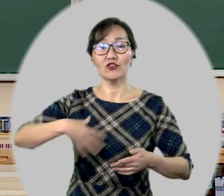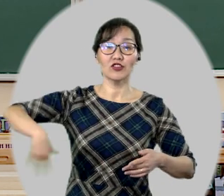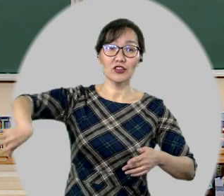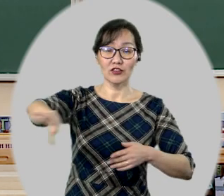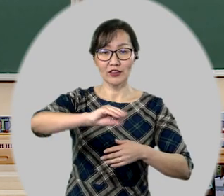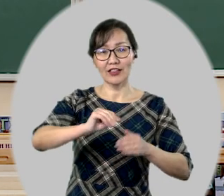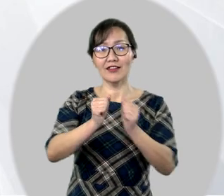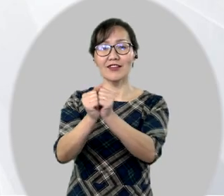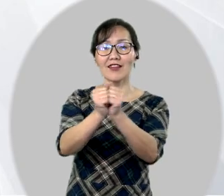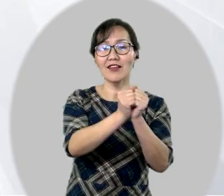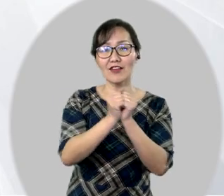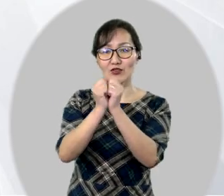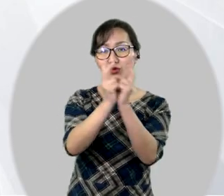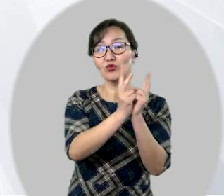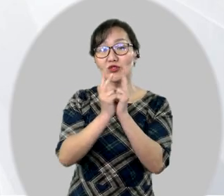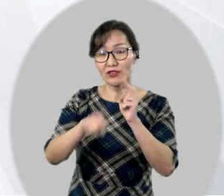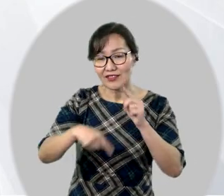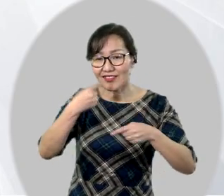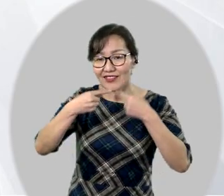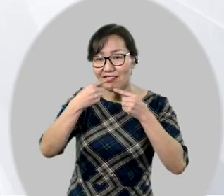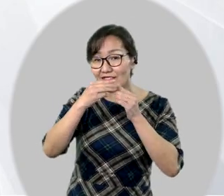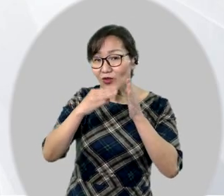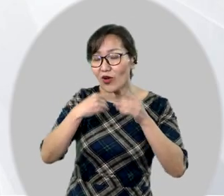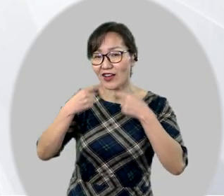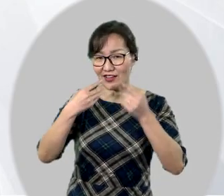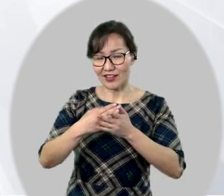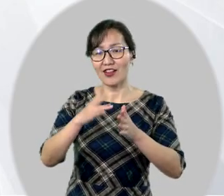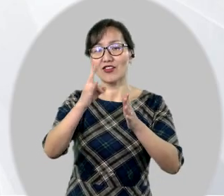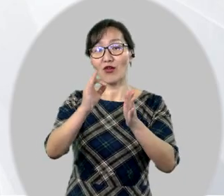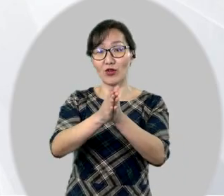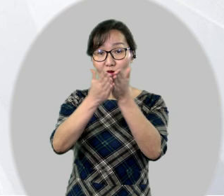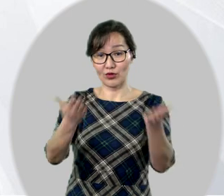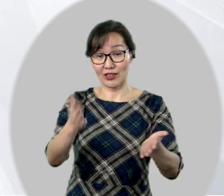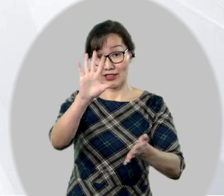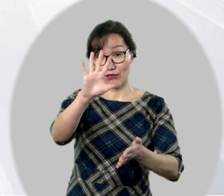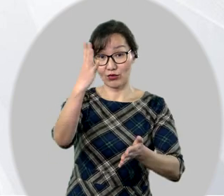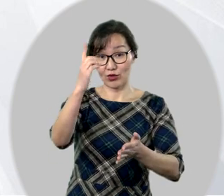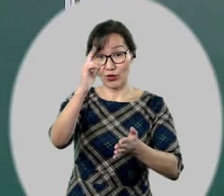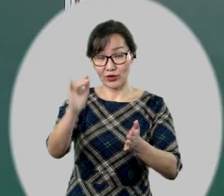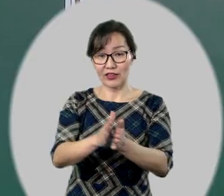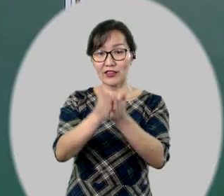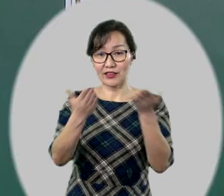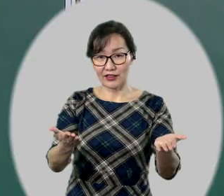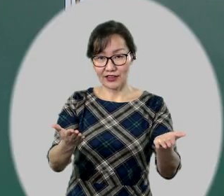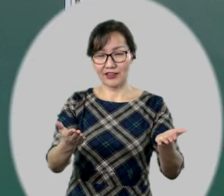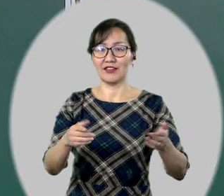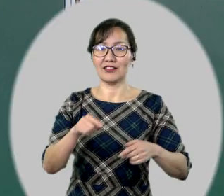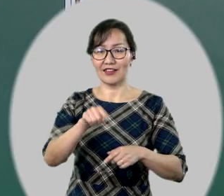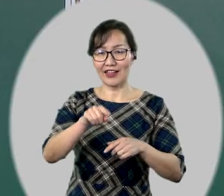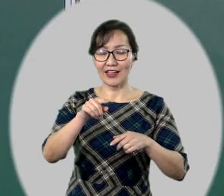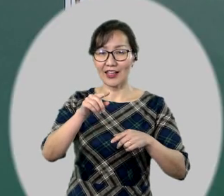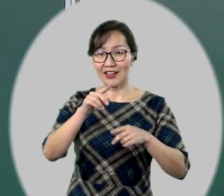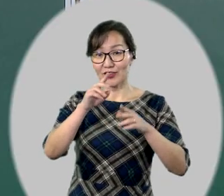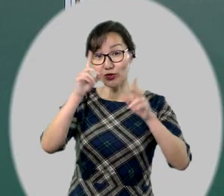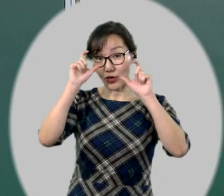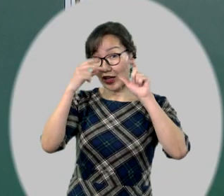хүххэр гр-жлд сөземгер хүхдөөд байро. үзэйт, нөгейд гараах зургийг